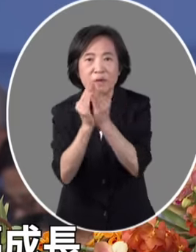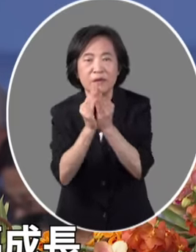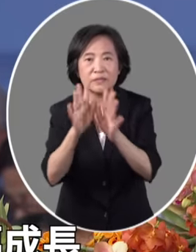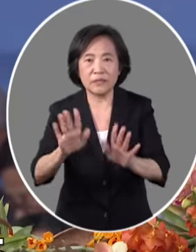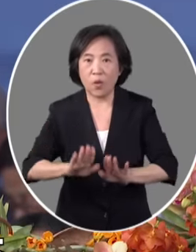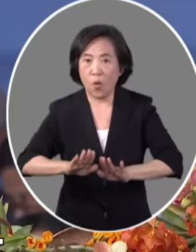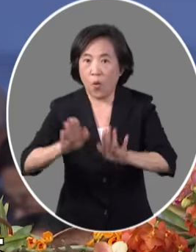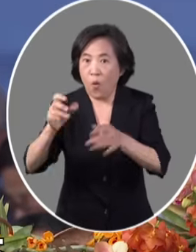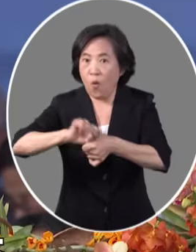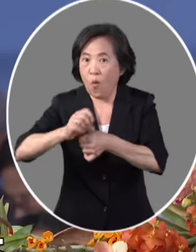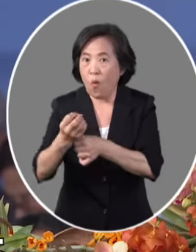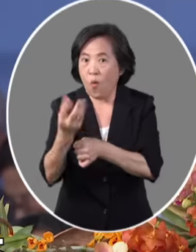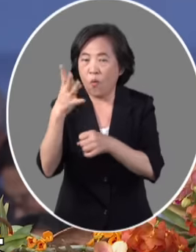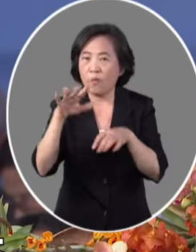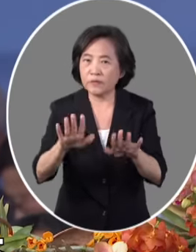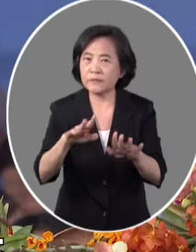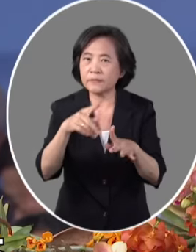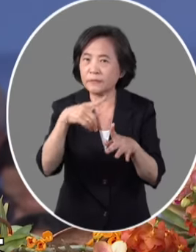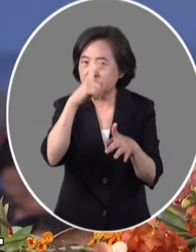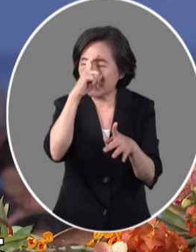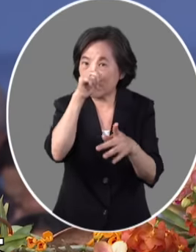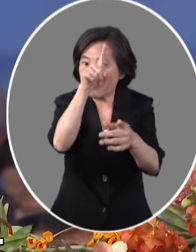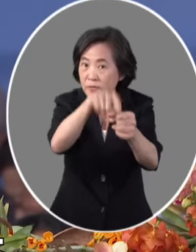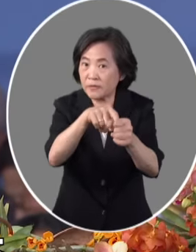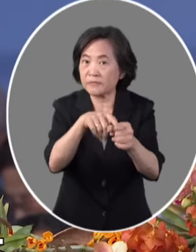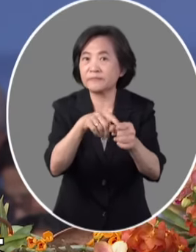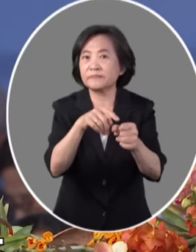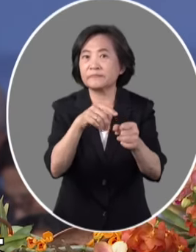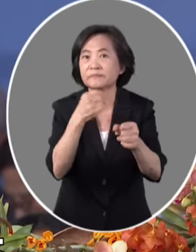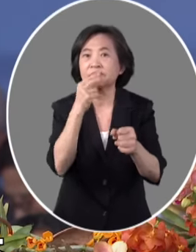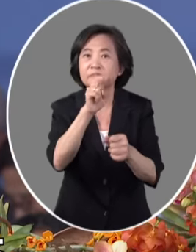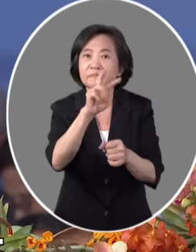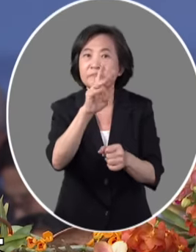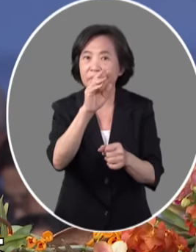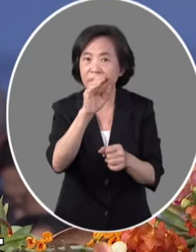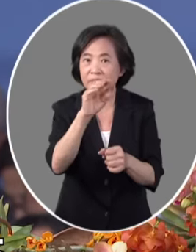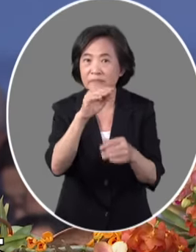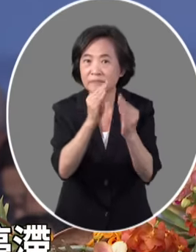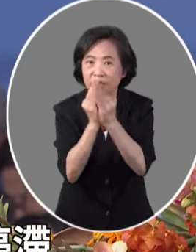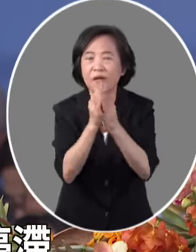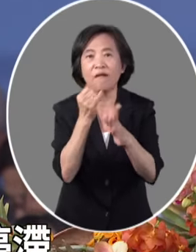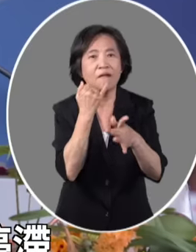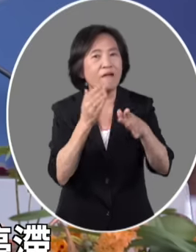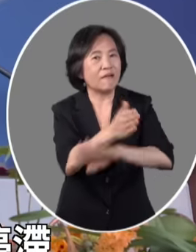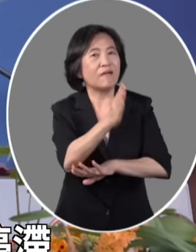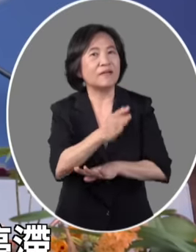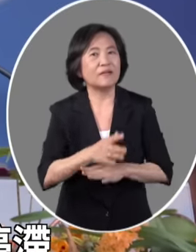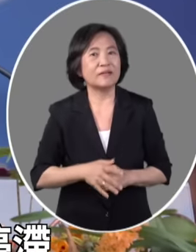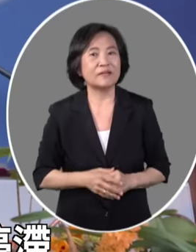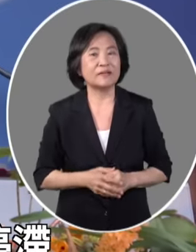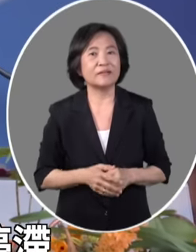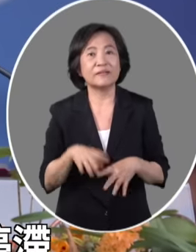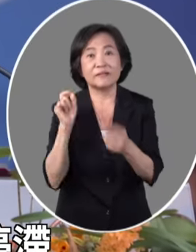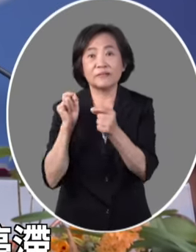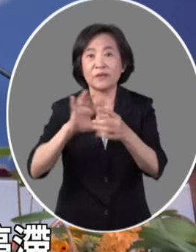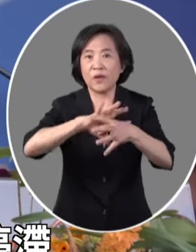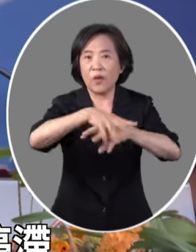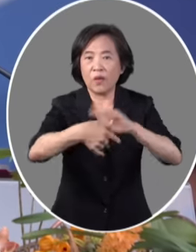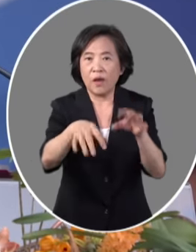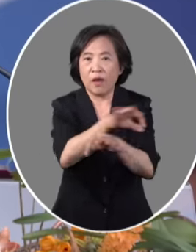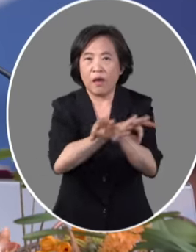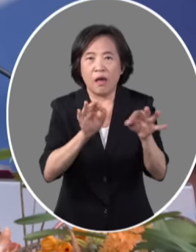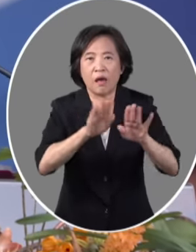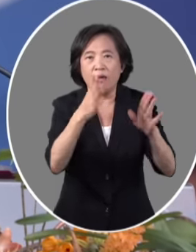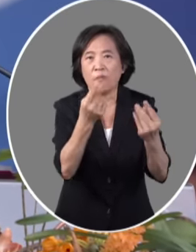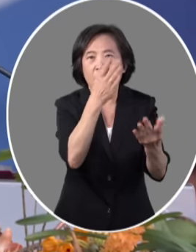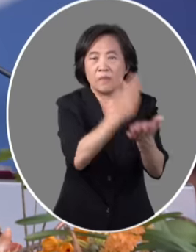长，今年预计将突破23兆元。而在这几年全球饱受经济停滞